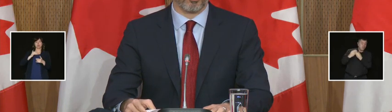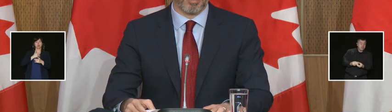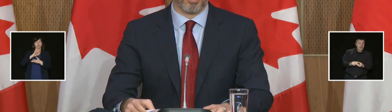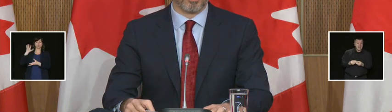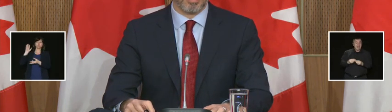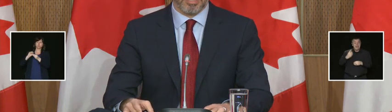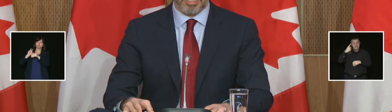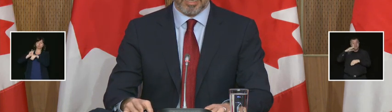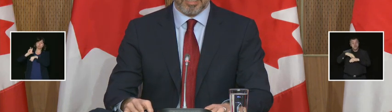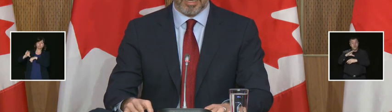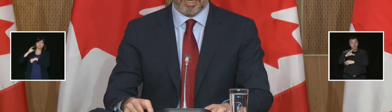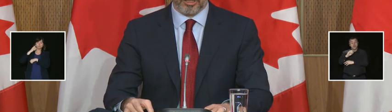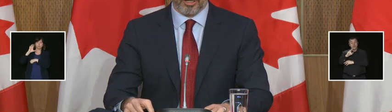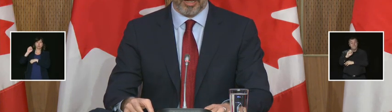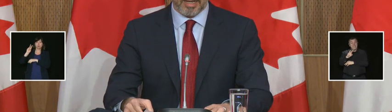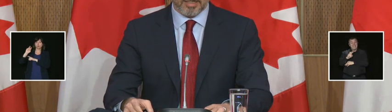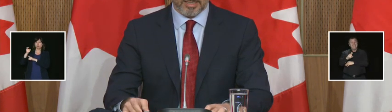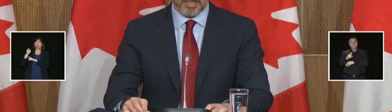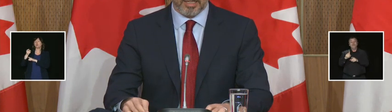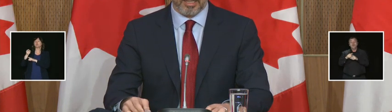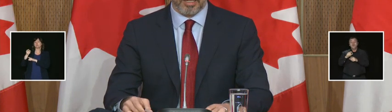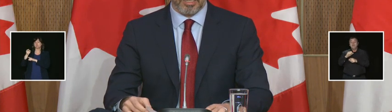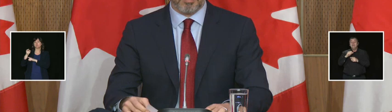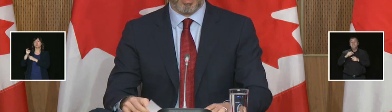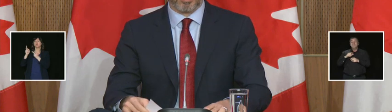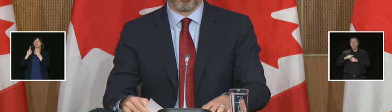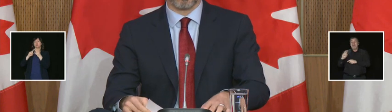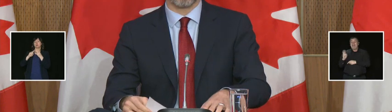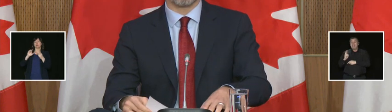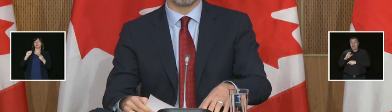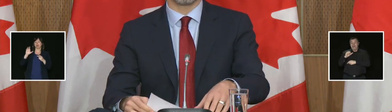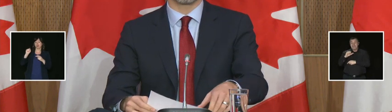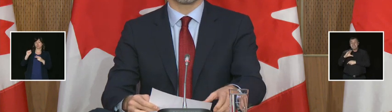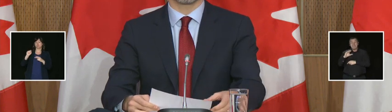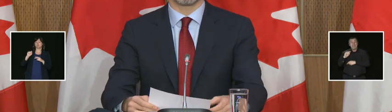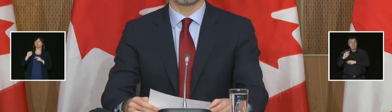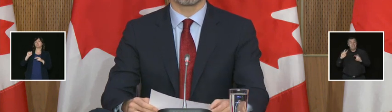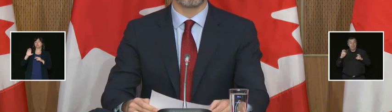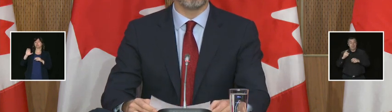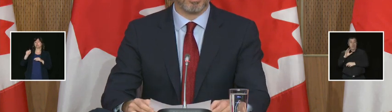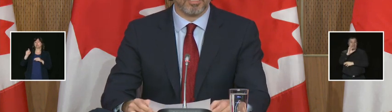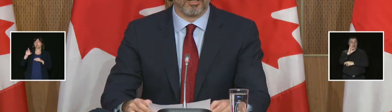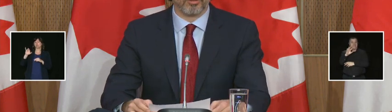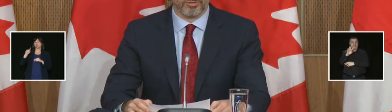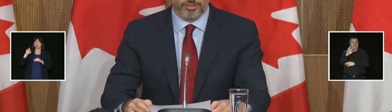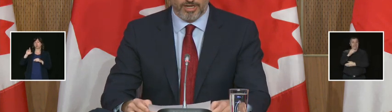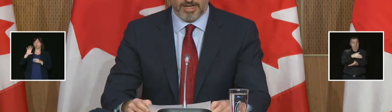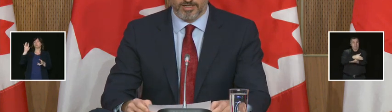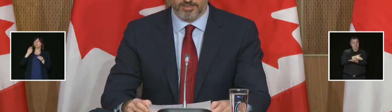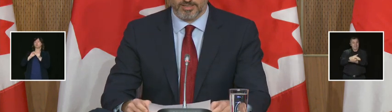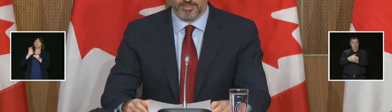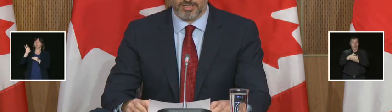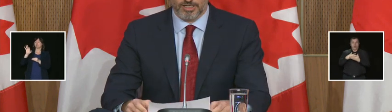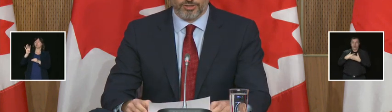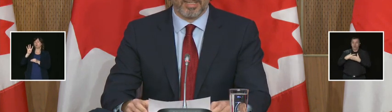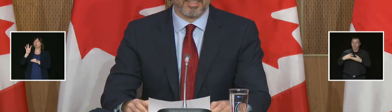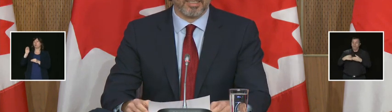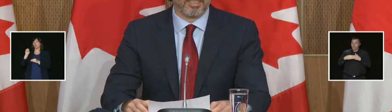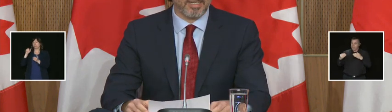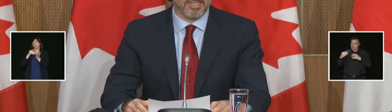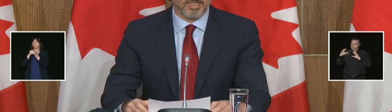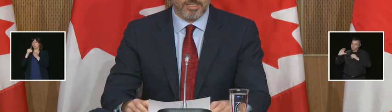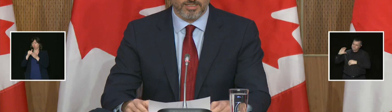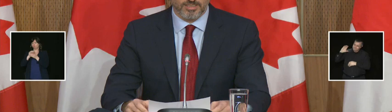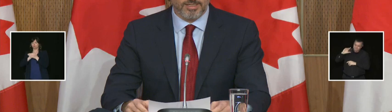kovacs et l'accélérateur a cité est maintenant de 940 millions de dollars le